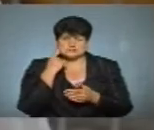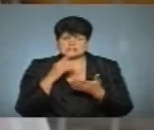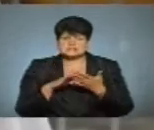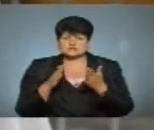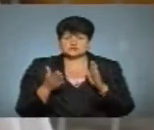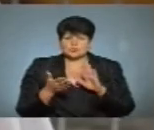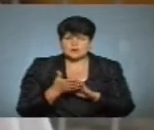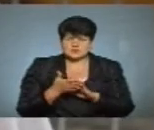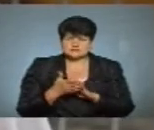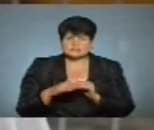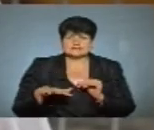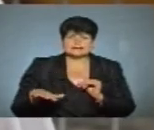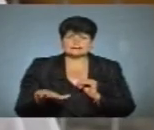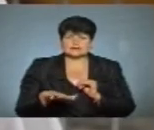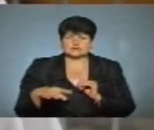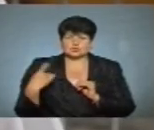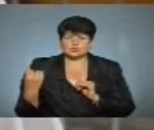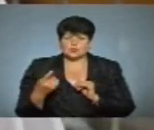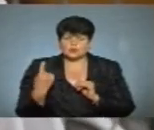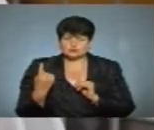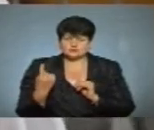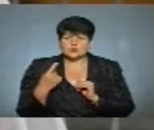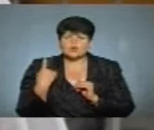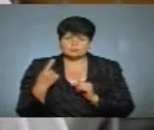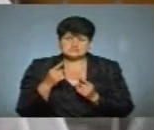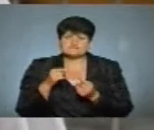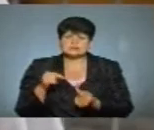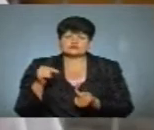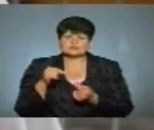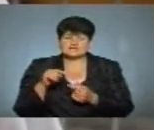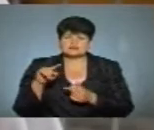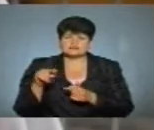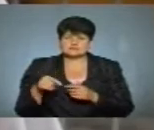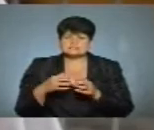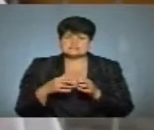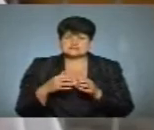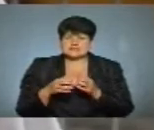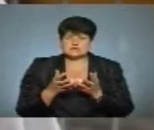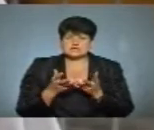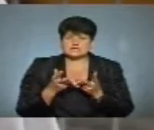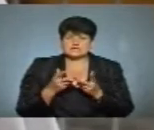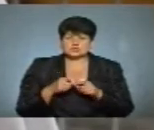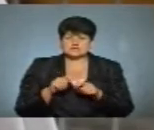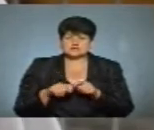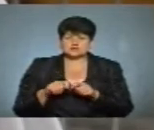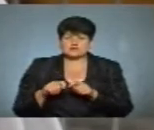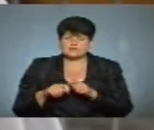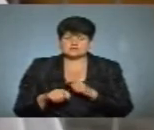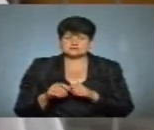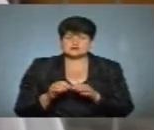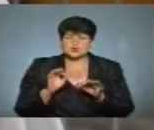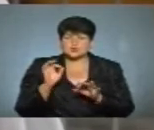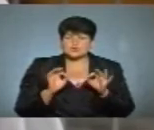на території області, область відповідає вимогам за середньою кількістю тестувань, за